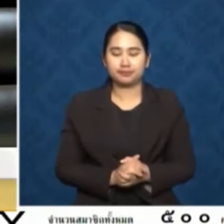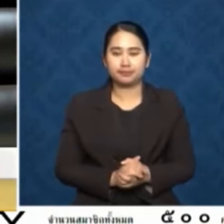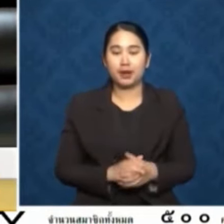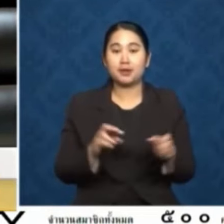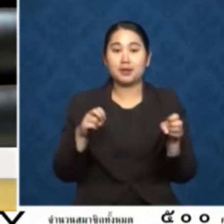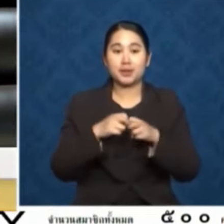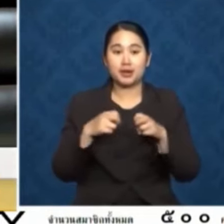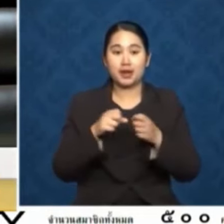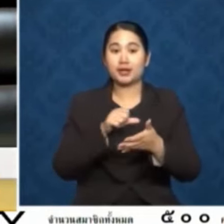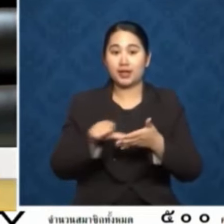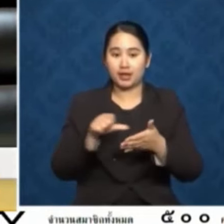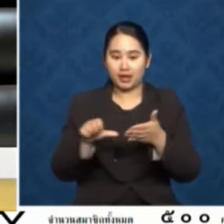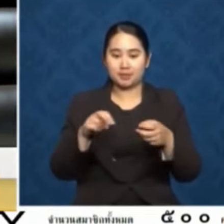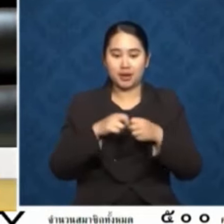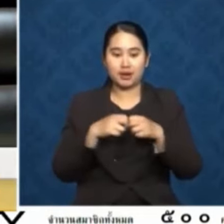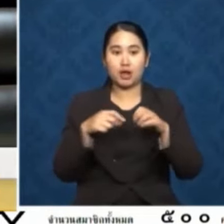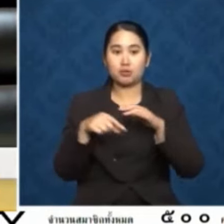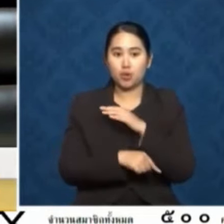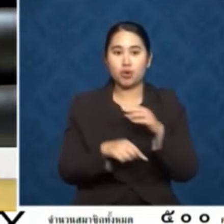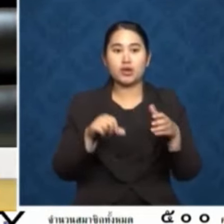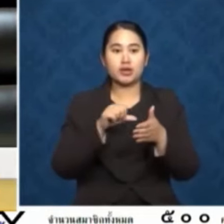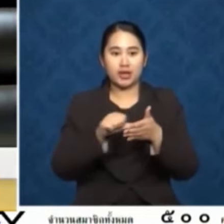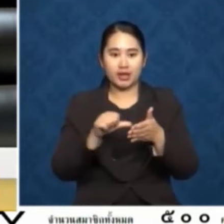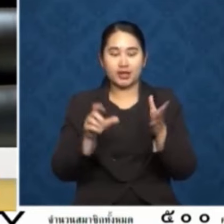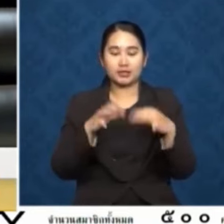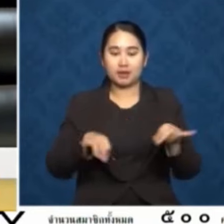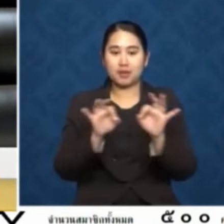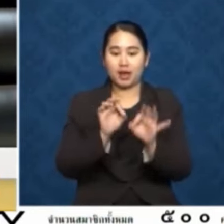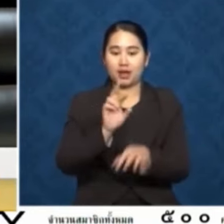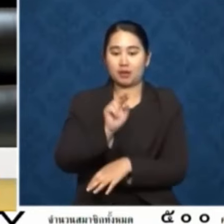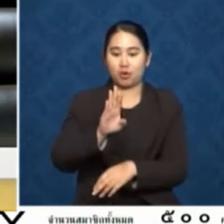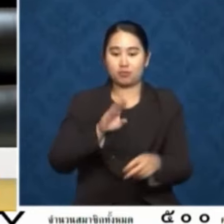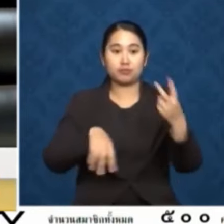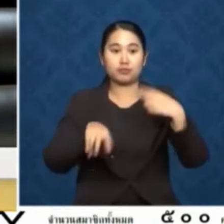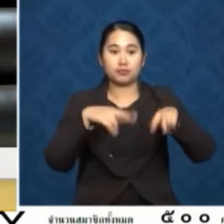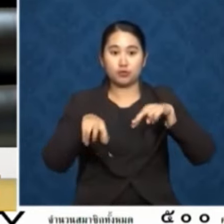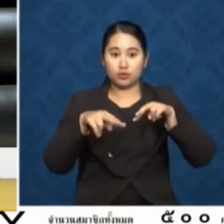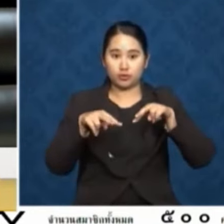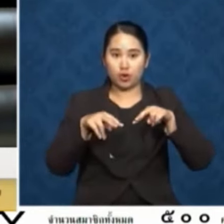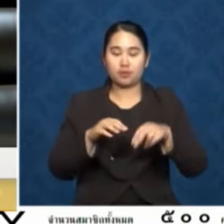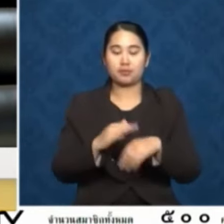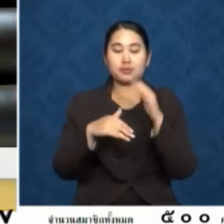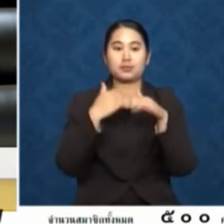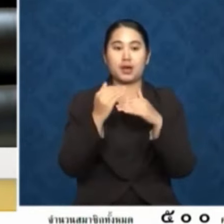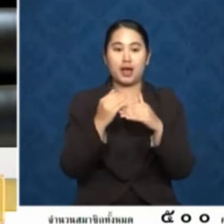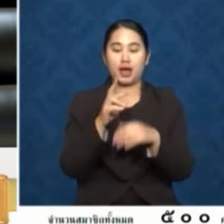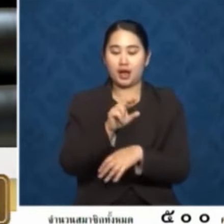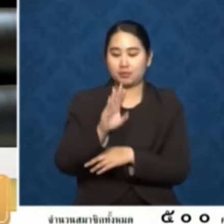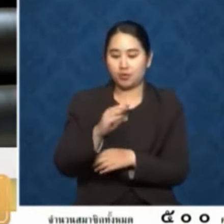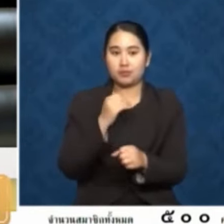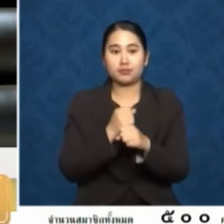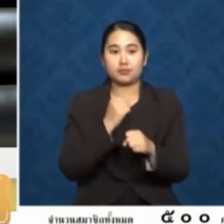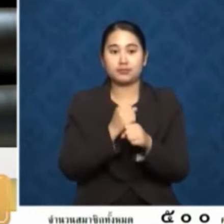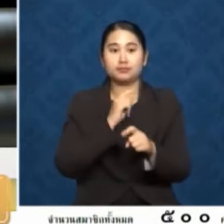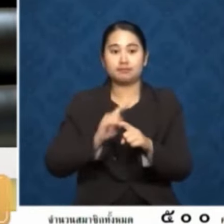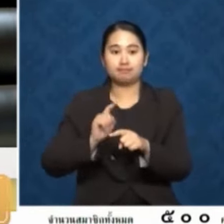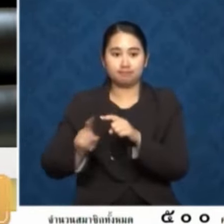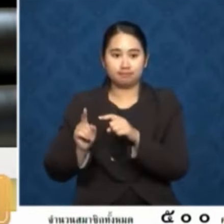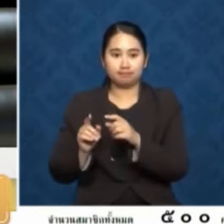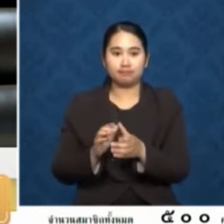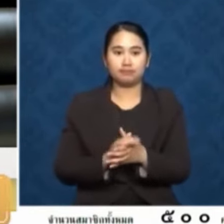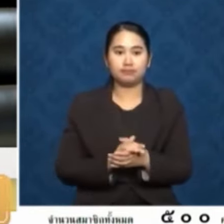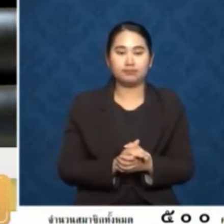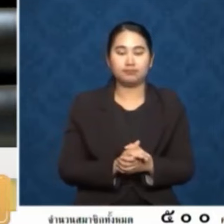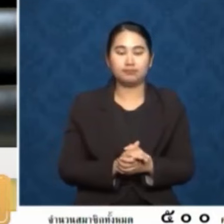จะแก้ปัญหาทุจริตต้องพัฒนาระบบตรวจสอบต้องพัฒนาระบบการมีส่วนร่วมและ